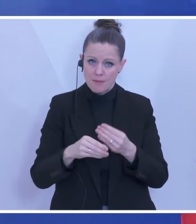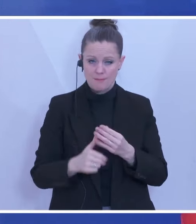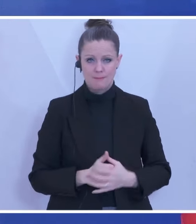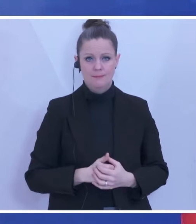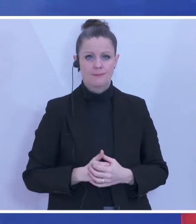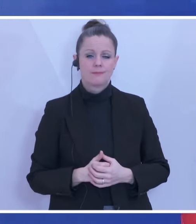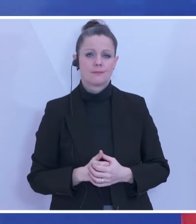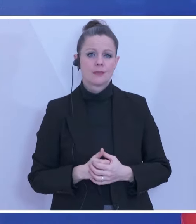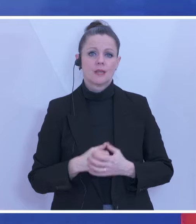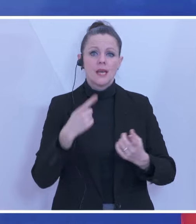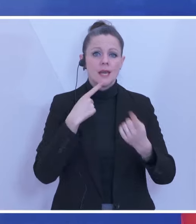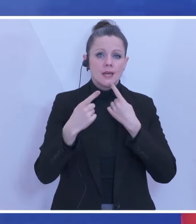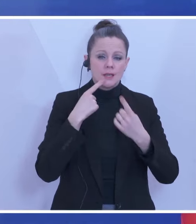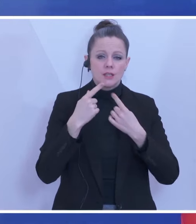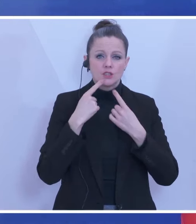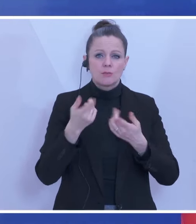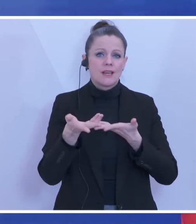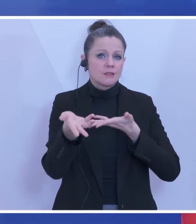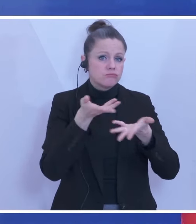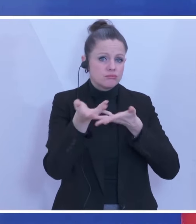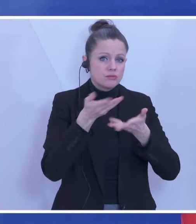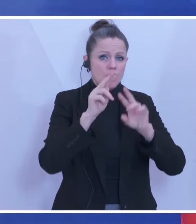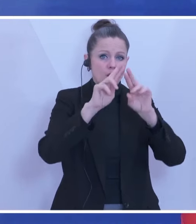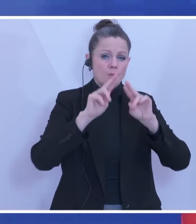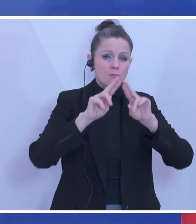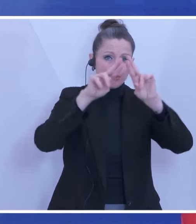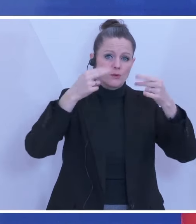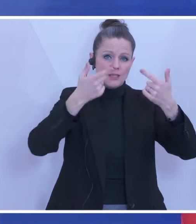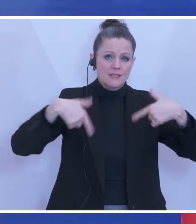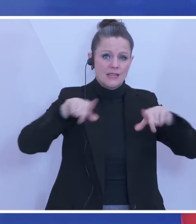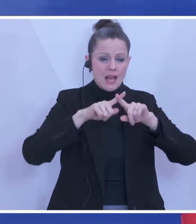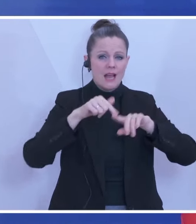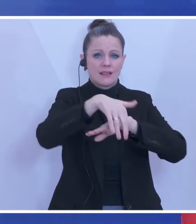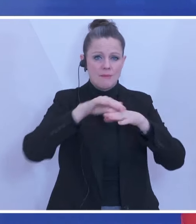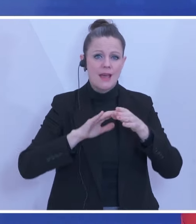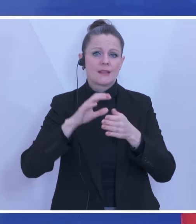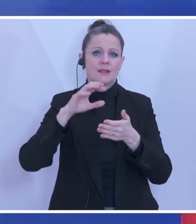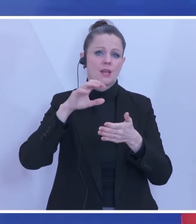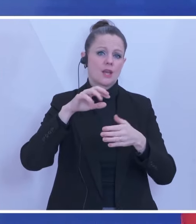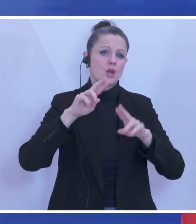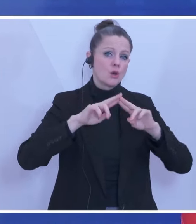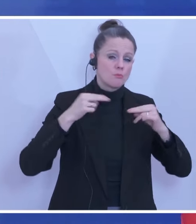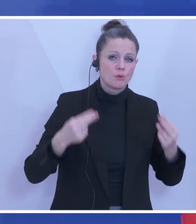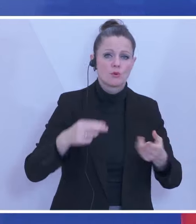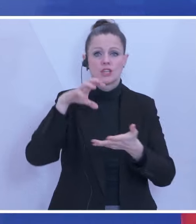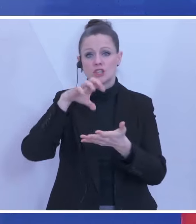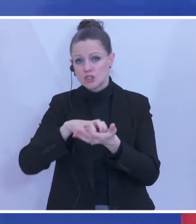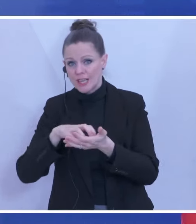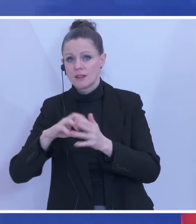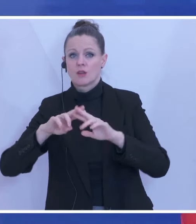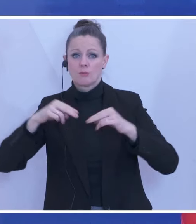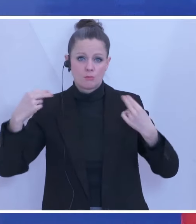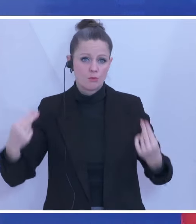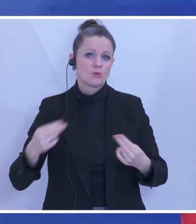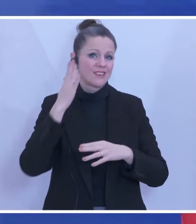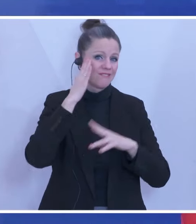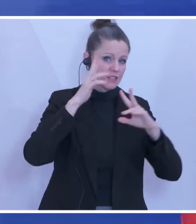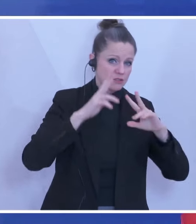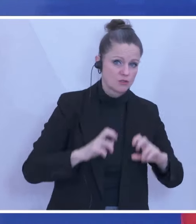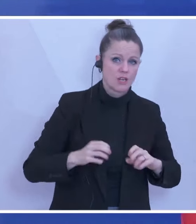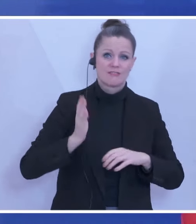Die Gespräche wurden geführt mit den Bundesländern, mit dem Gemeindebund, mit dem Städtebund, mit den Sozialpartnern der Wissenschaft, aber auch der Zivilgesellschaft. Und